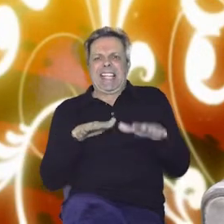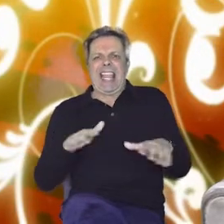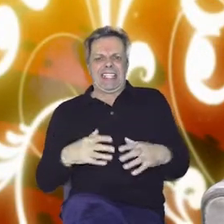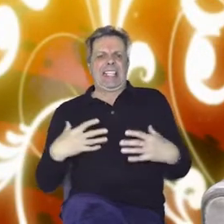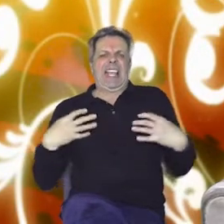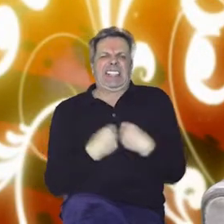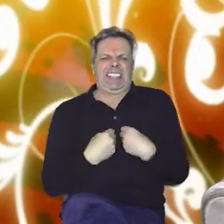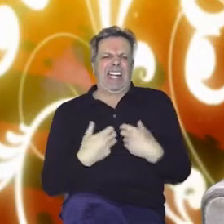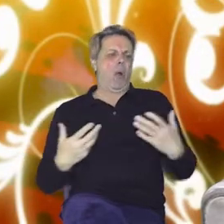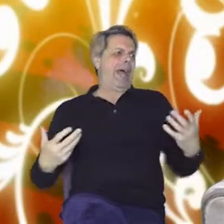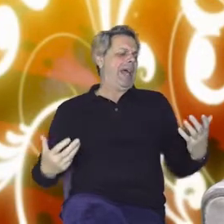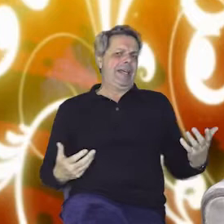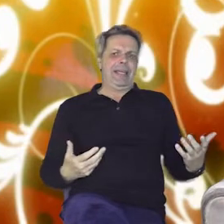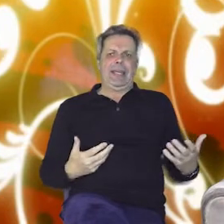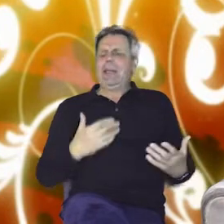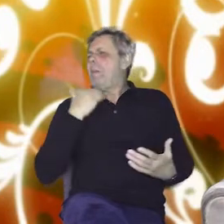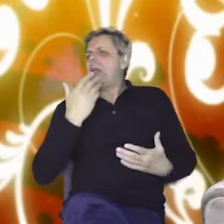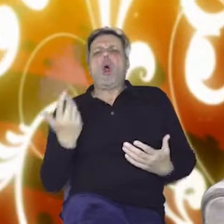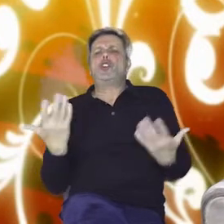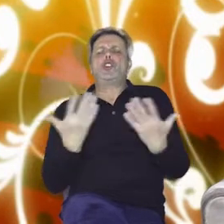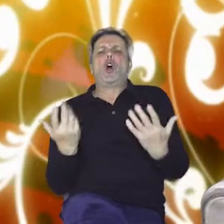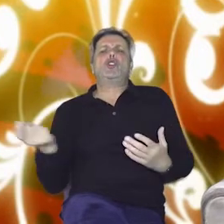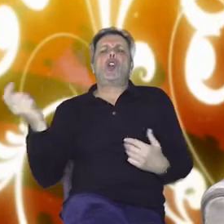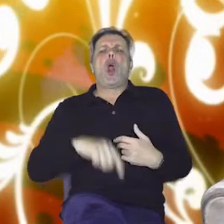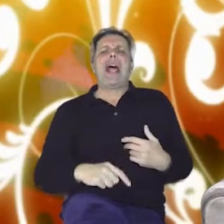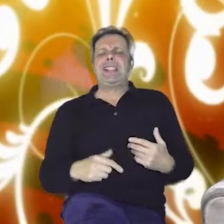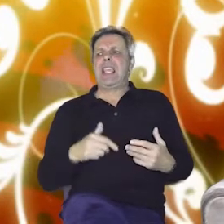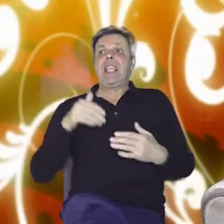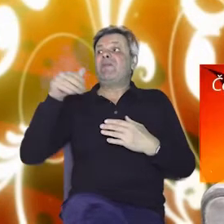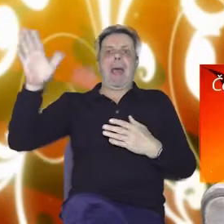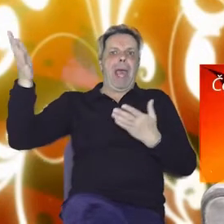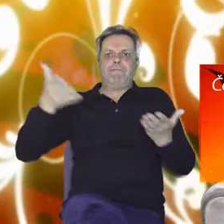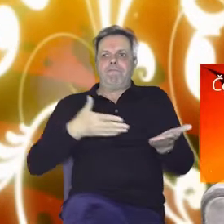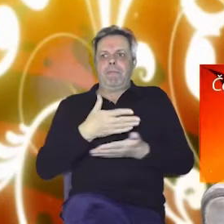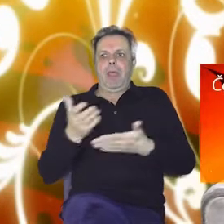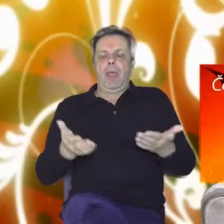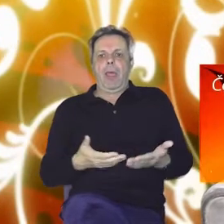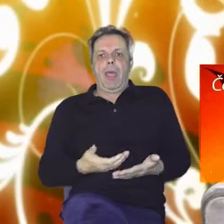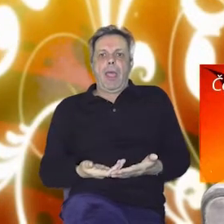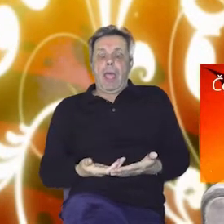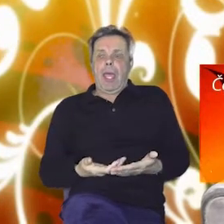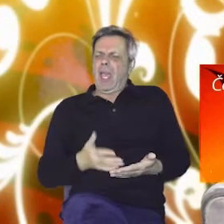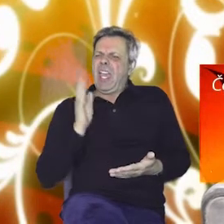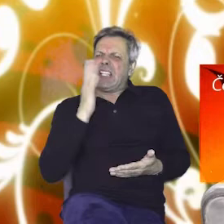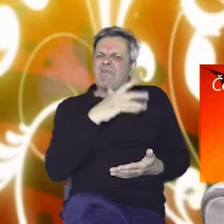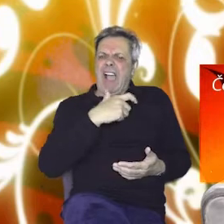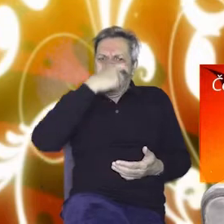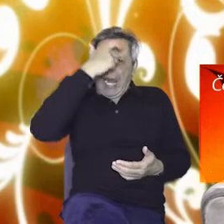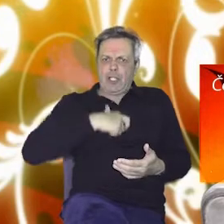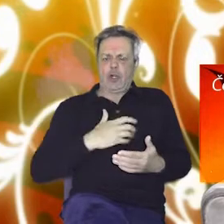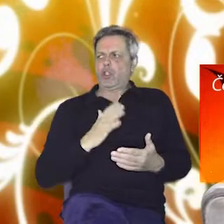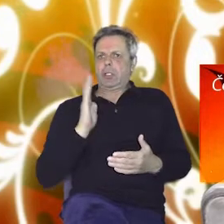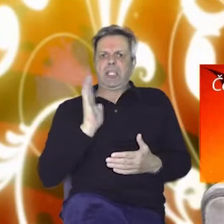na bilo što što dolazi izvana. I svaka ličnost, svaka